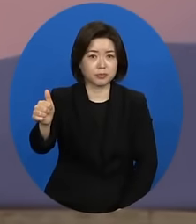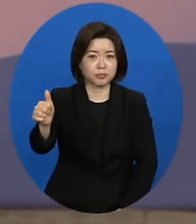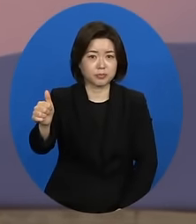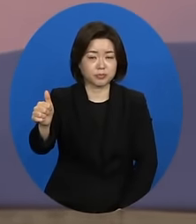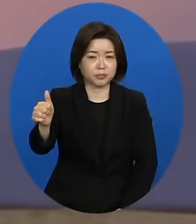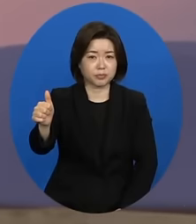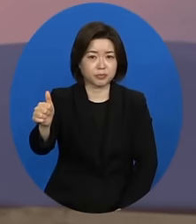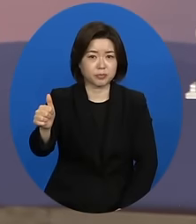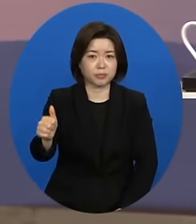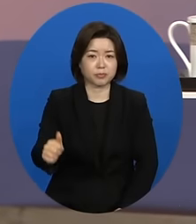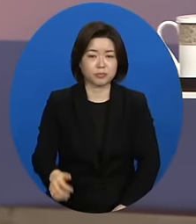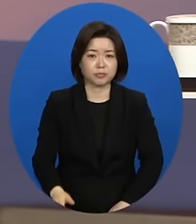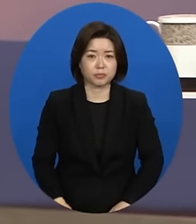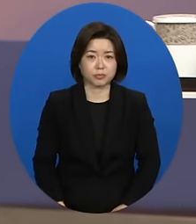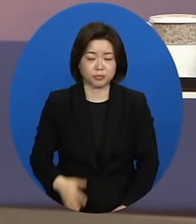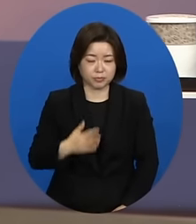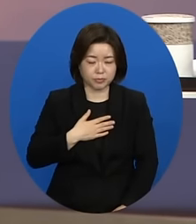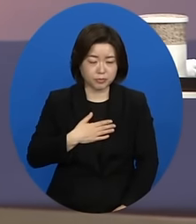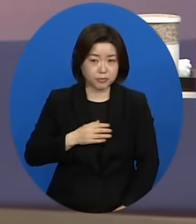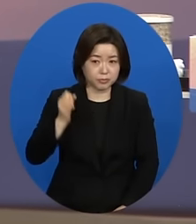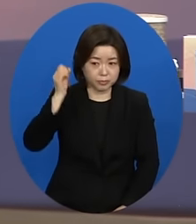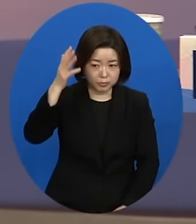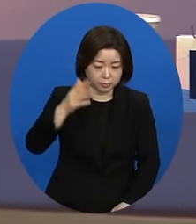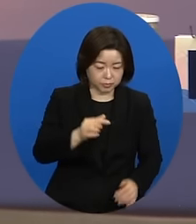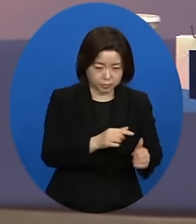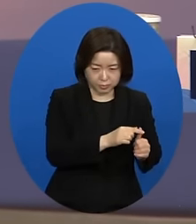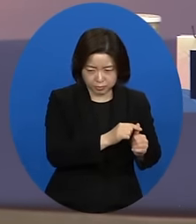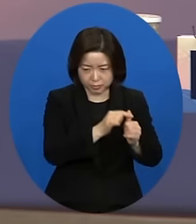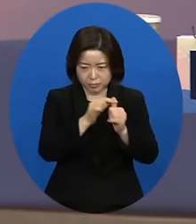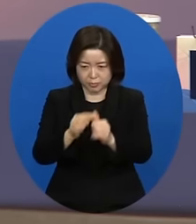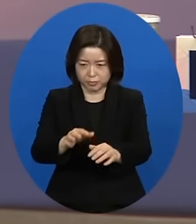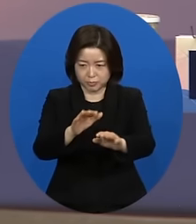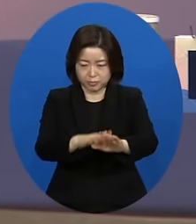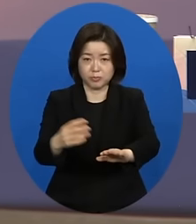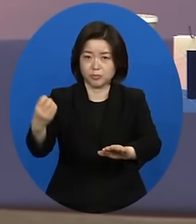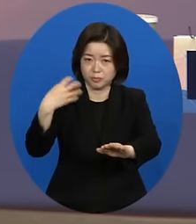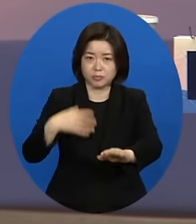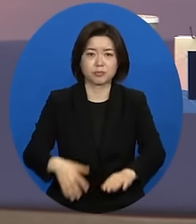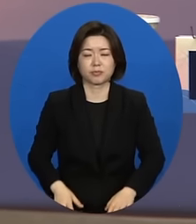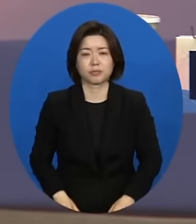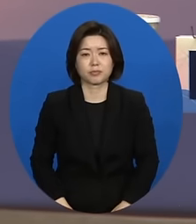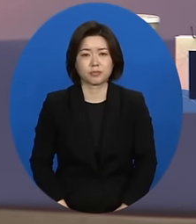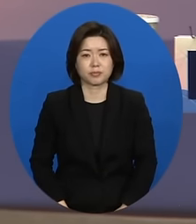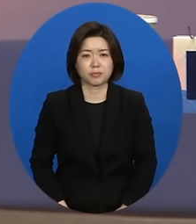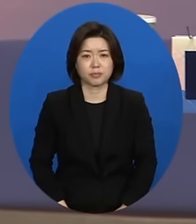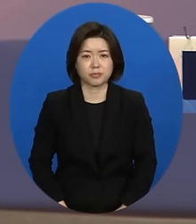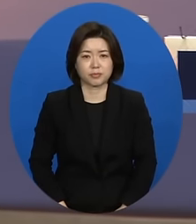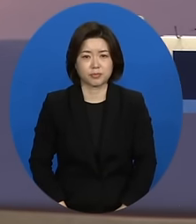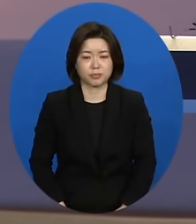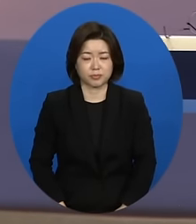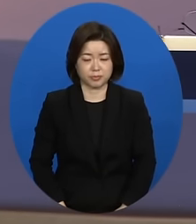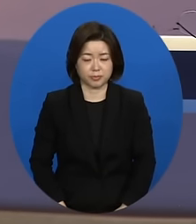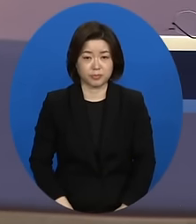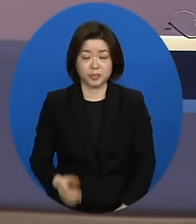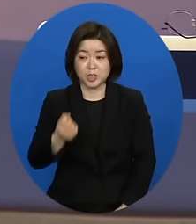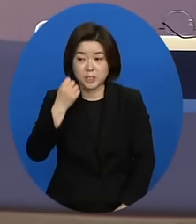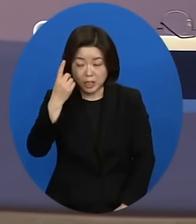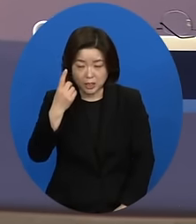저를 호텔에 데려다 주면서 하는 말이 우리가 한 달에 70명을